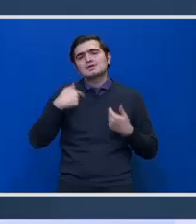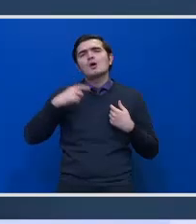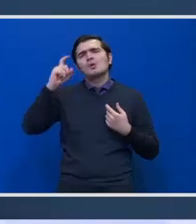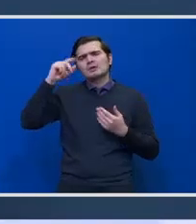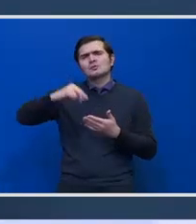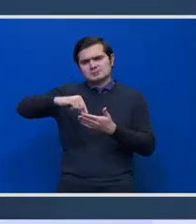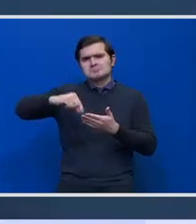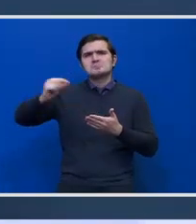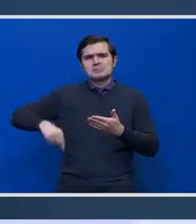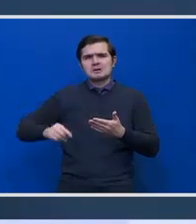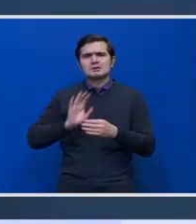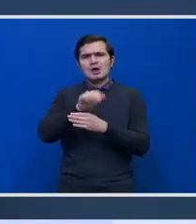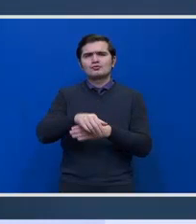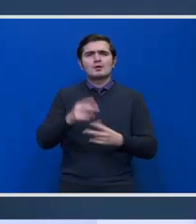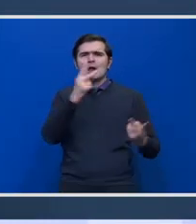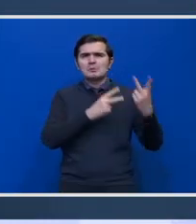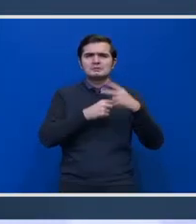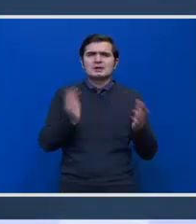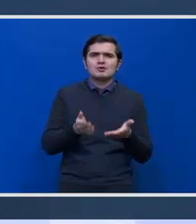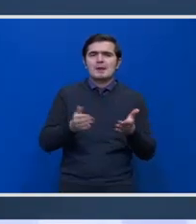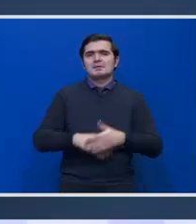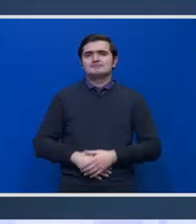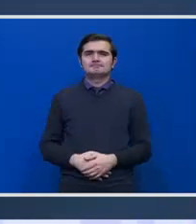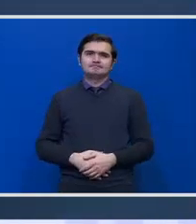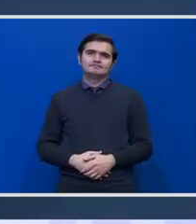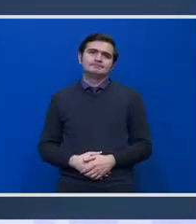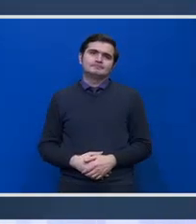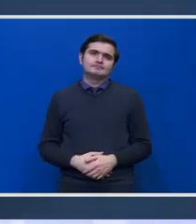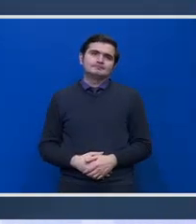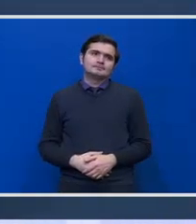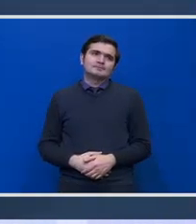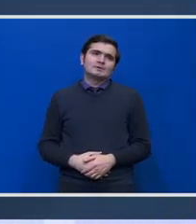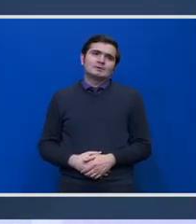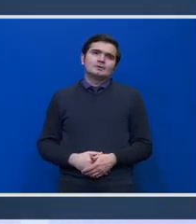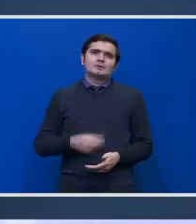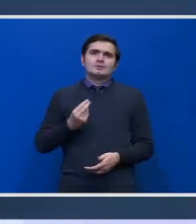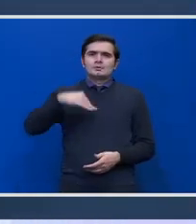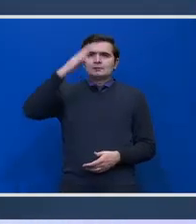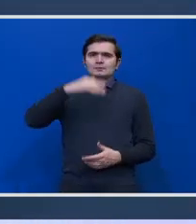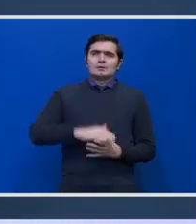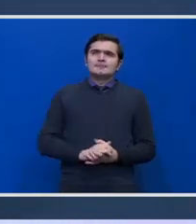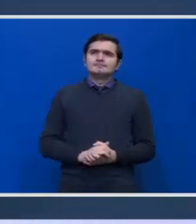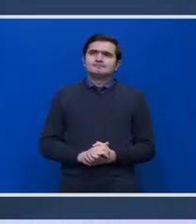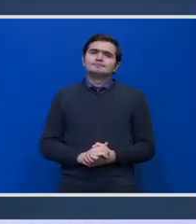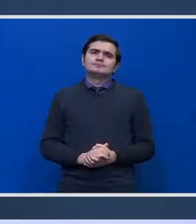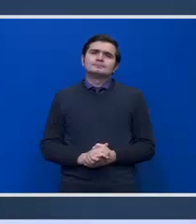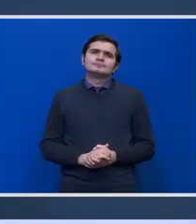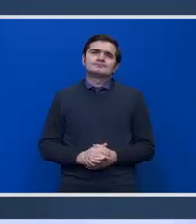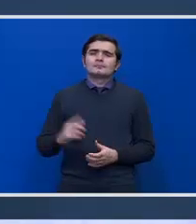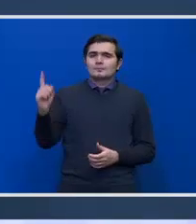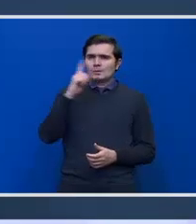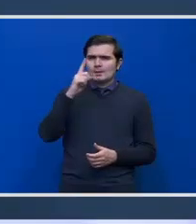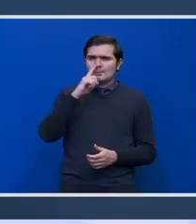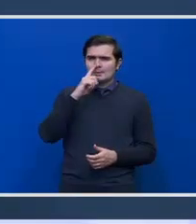foarte repede la înțelegere vis-a-vis și de acest aspect. Mulțumesc. Bună ziua, Vlad Ungar, știrile TVR. În